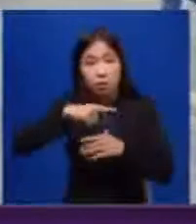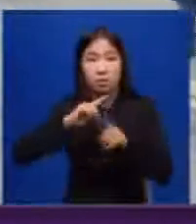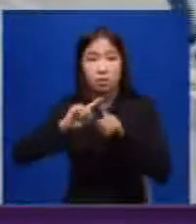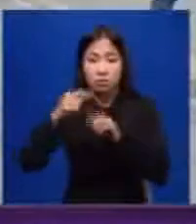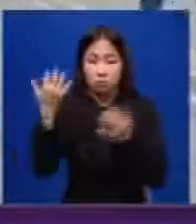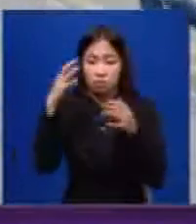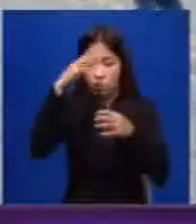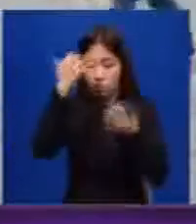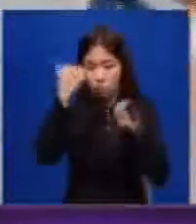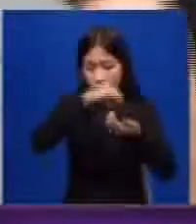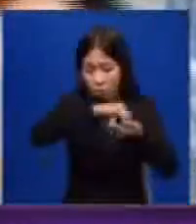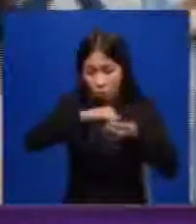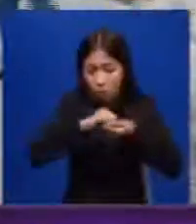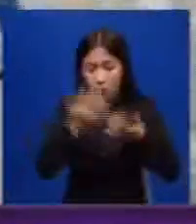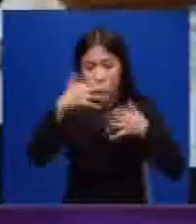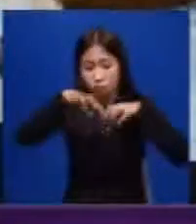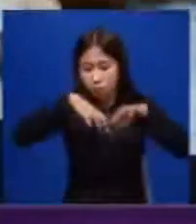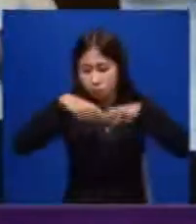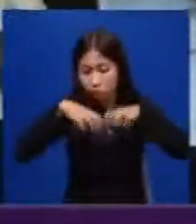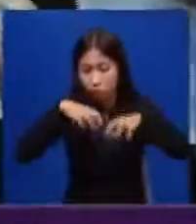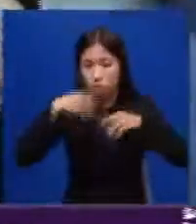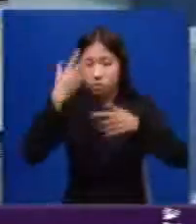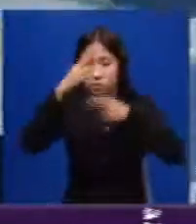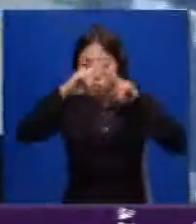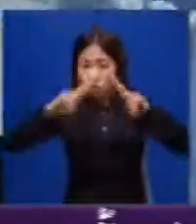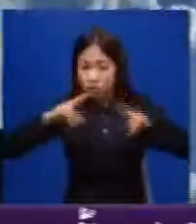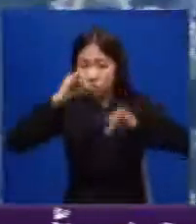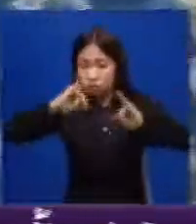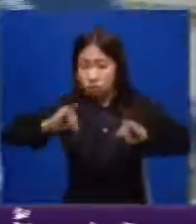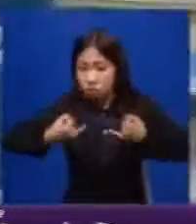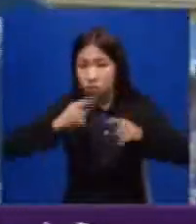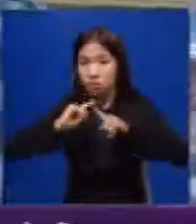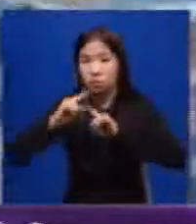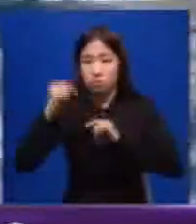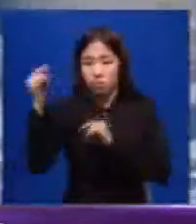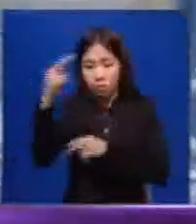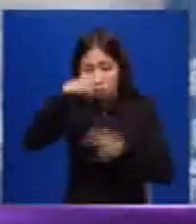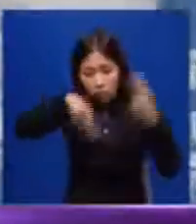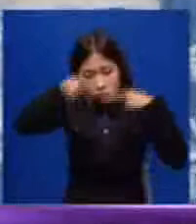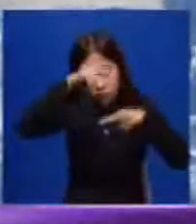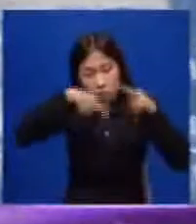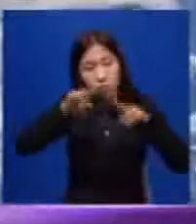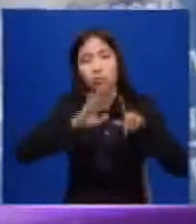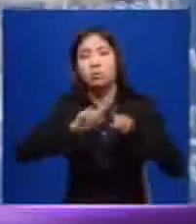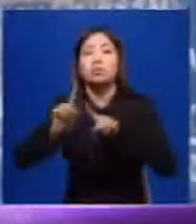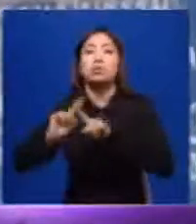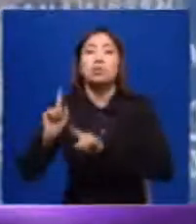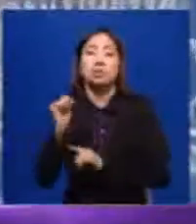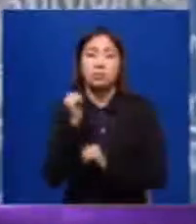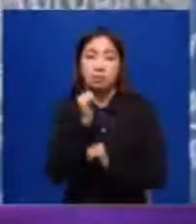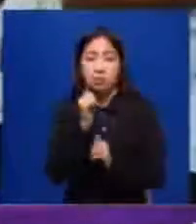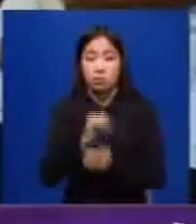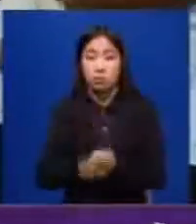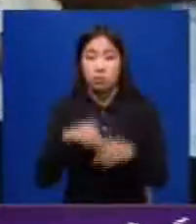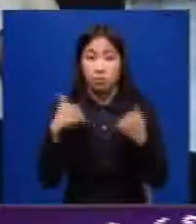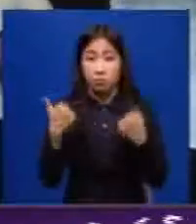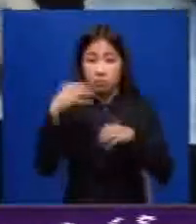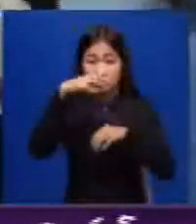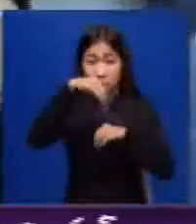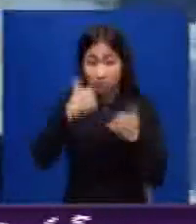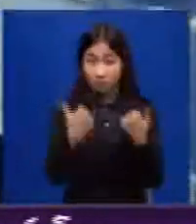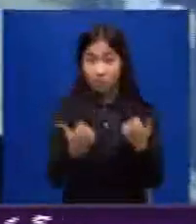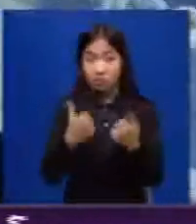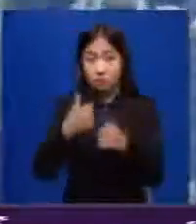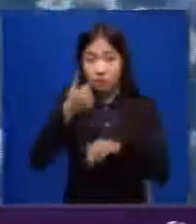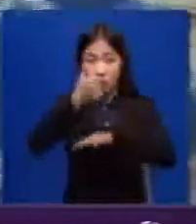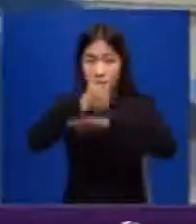วมการบริหารงานตลาดนัดจตุจักรและควรจัดตั้งองค์กรเข้ามาตรวจสอบการบริหารงานด้วยขณะเดียวกันค่ะวันนี้